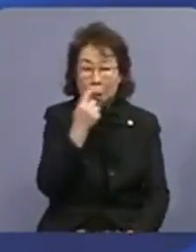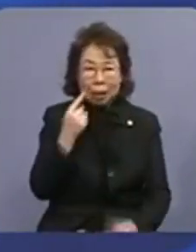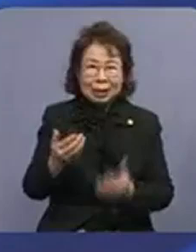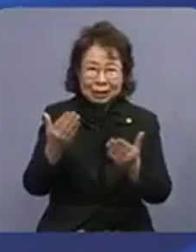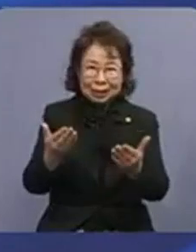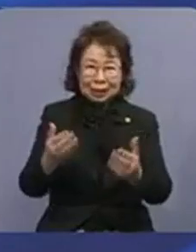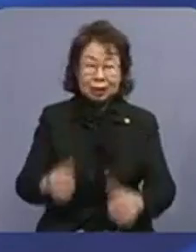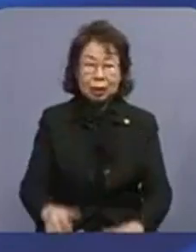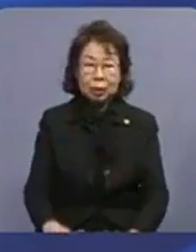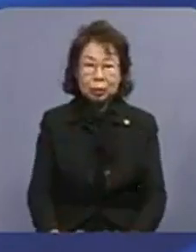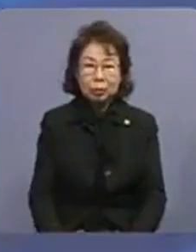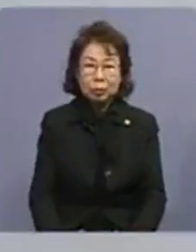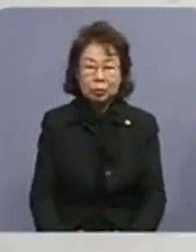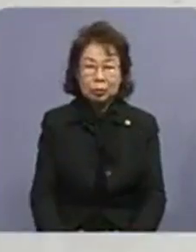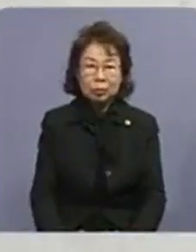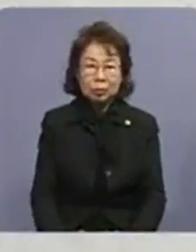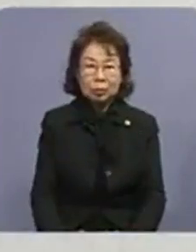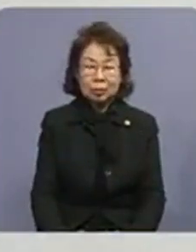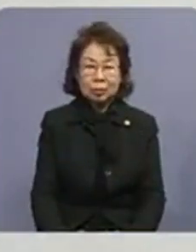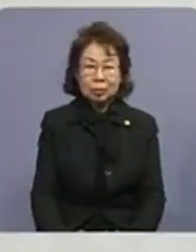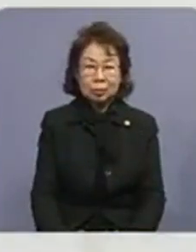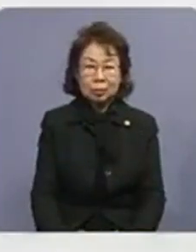기자입니다.